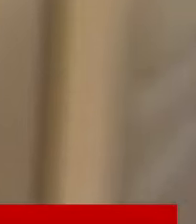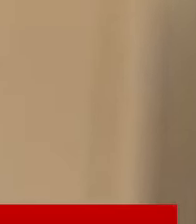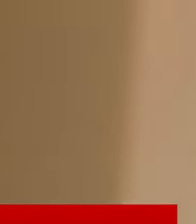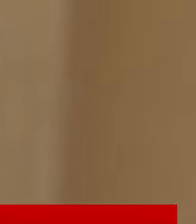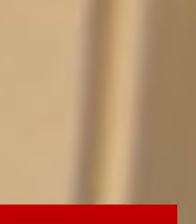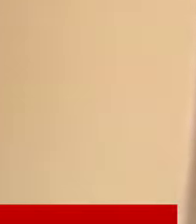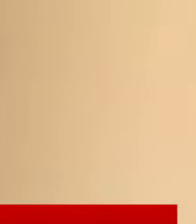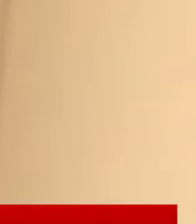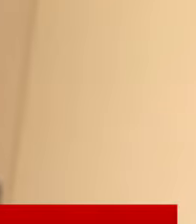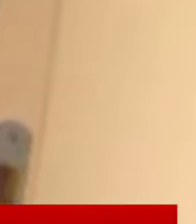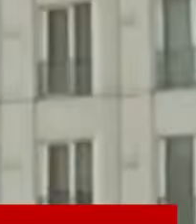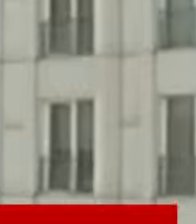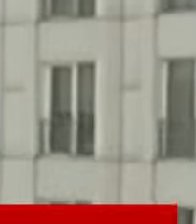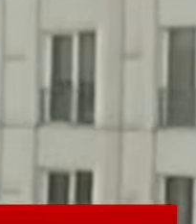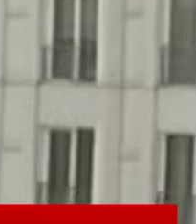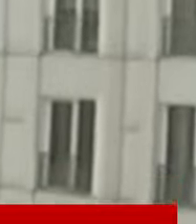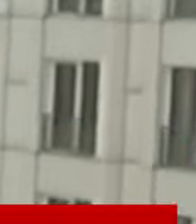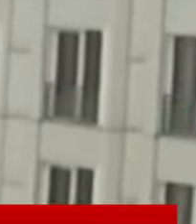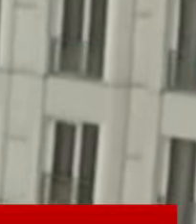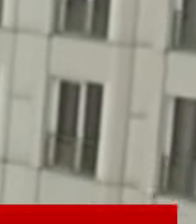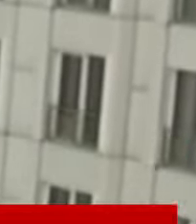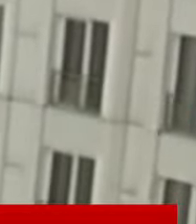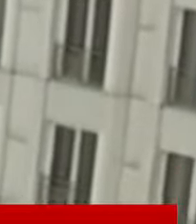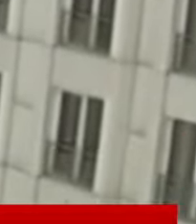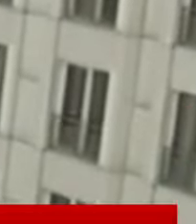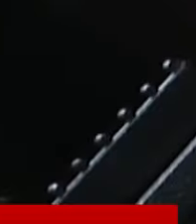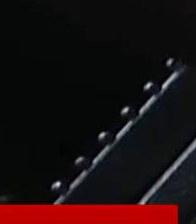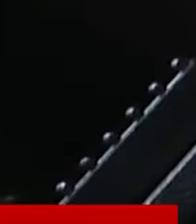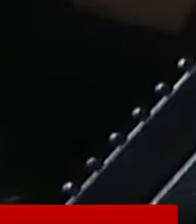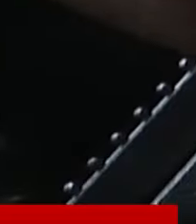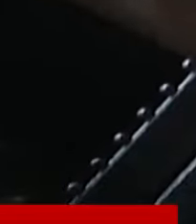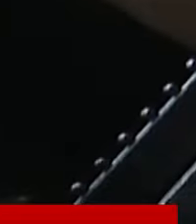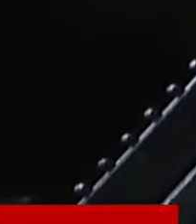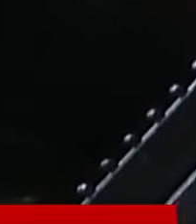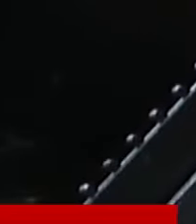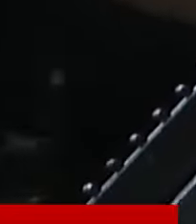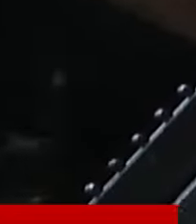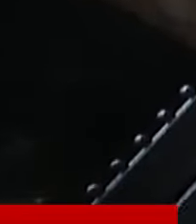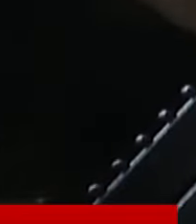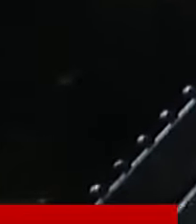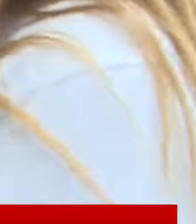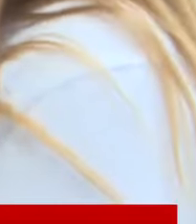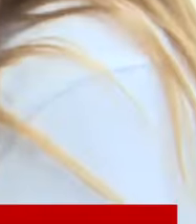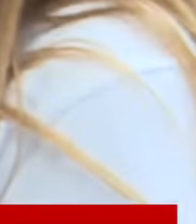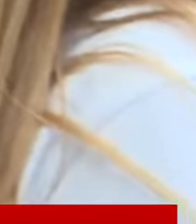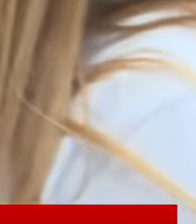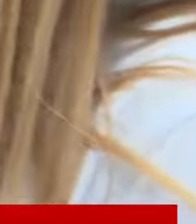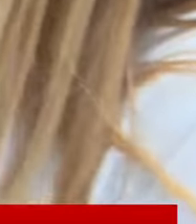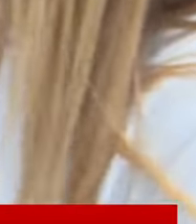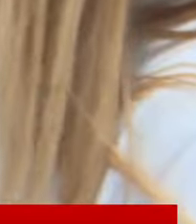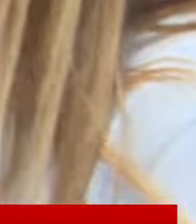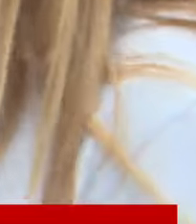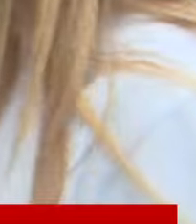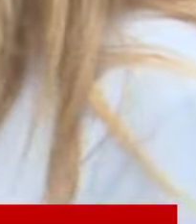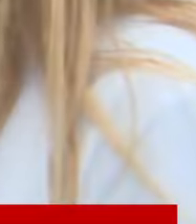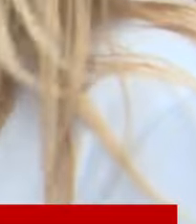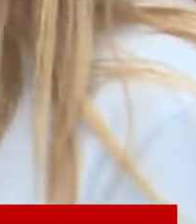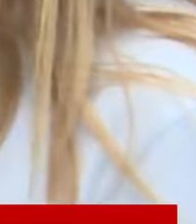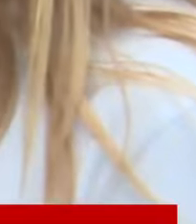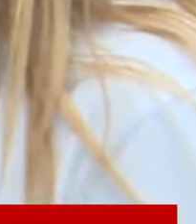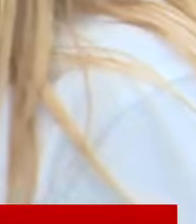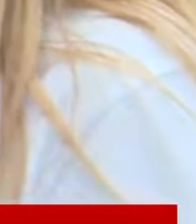tavan zam sınırlaması getirilmesine rağmen yani sınırlama kağıtta kaldı piyasa bu sınıra uymadı geliriniz Bu derecede artıyor